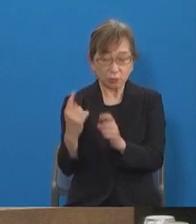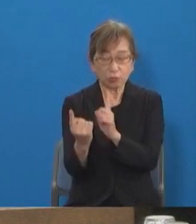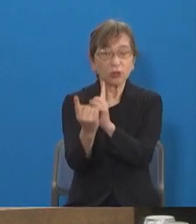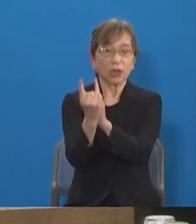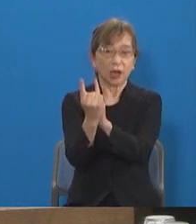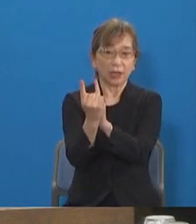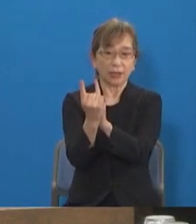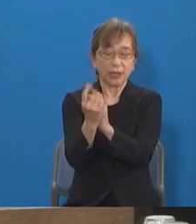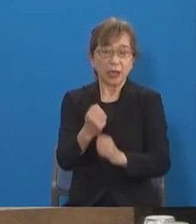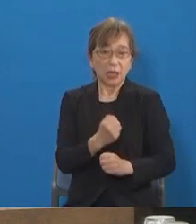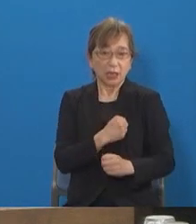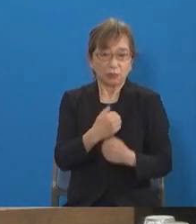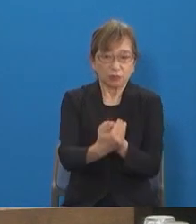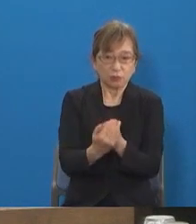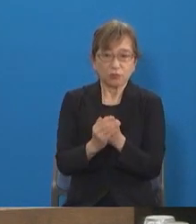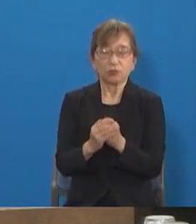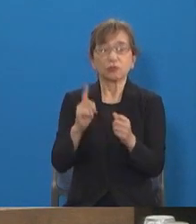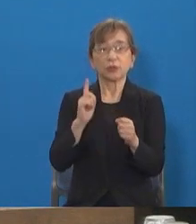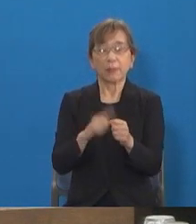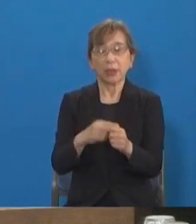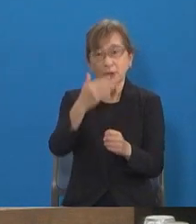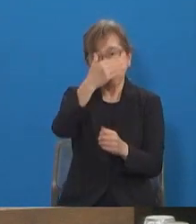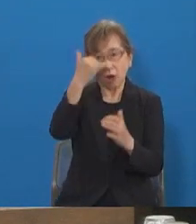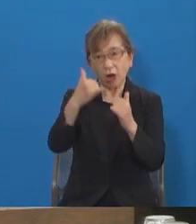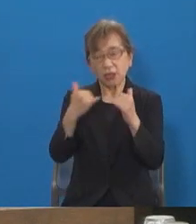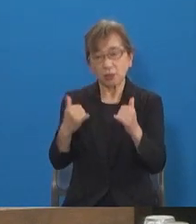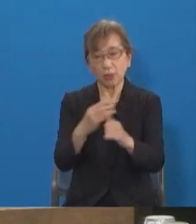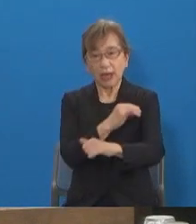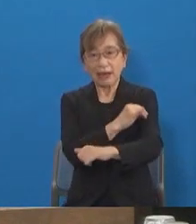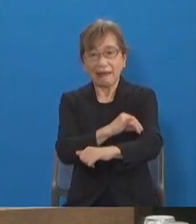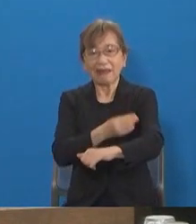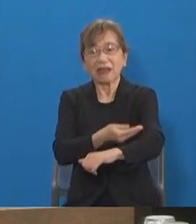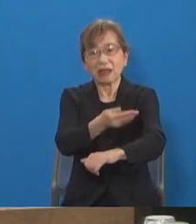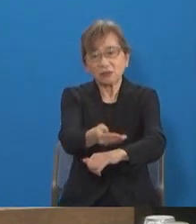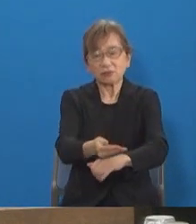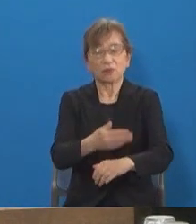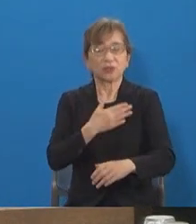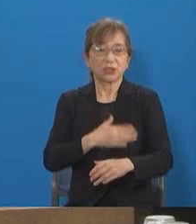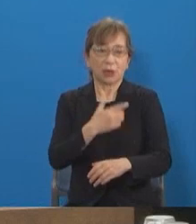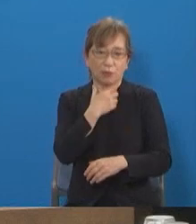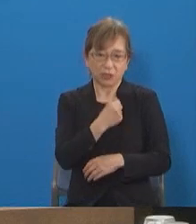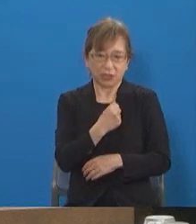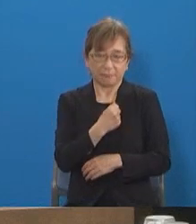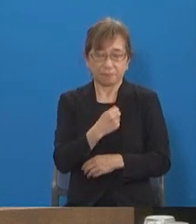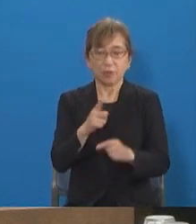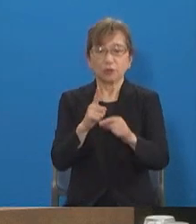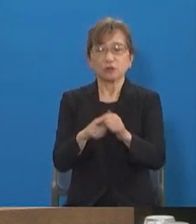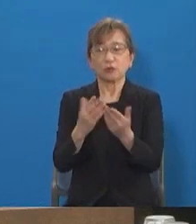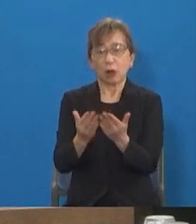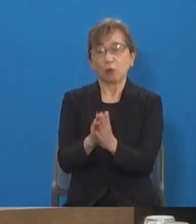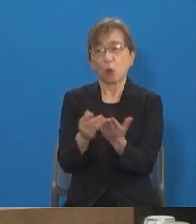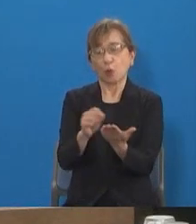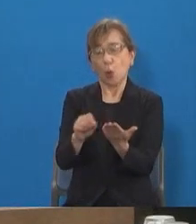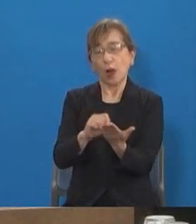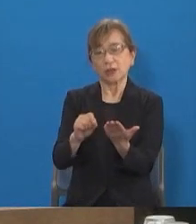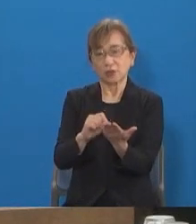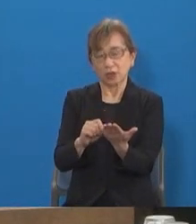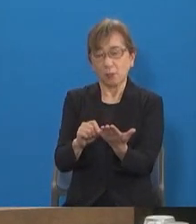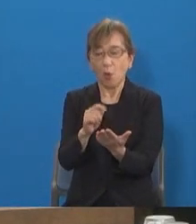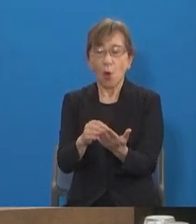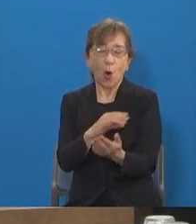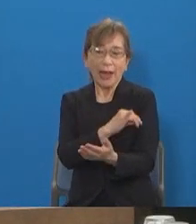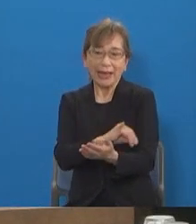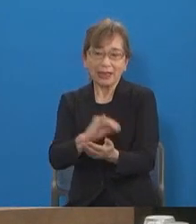命を救うため、若い人に献血のことを知ってもらいたい、中学校の教科書にも献血のことを記載して